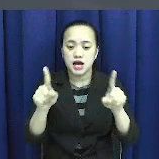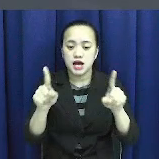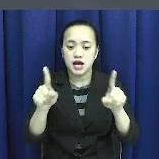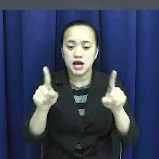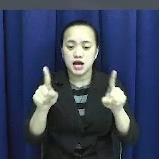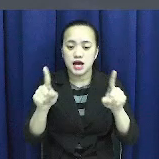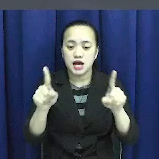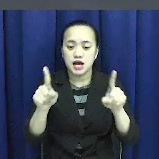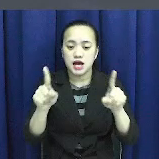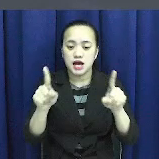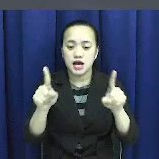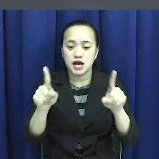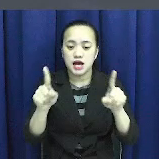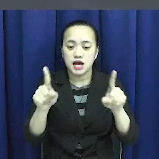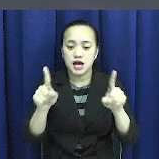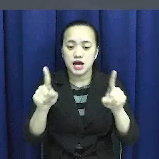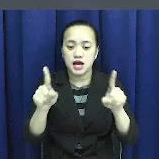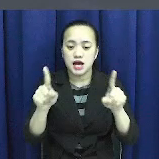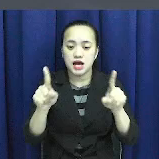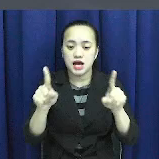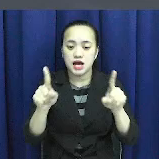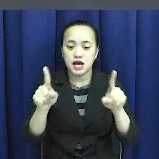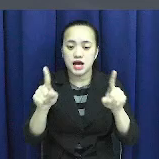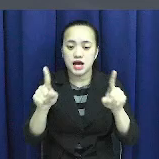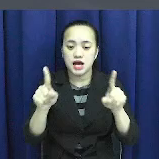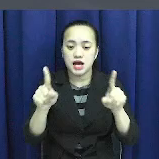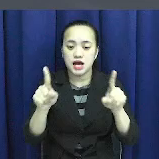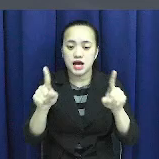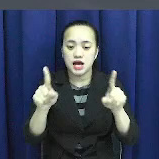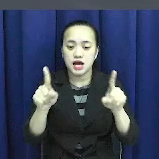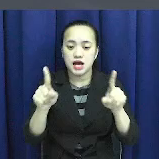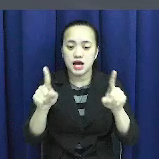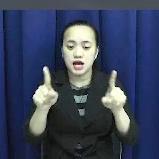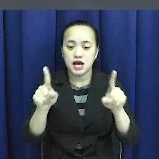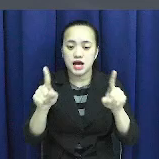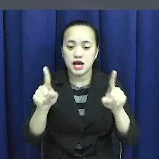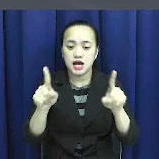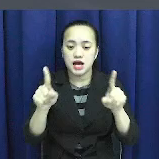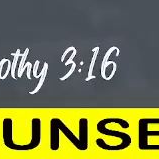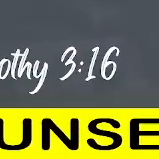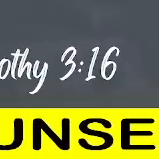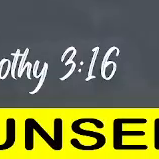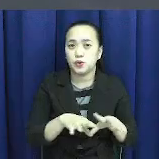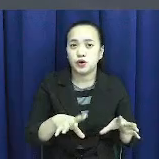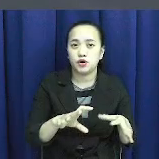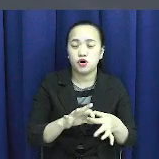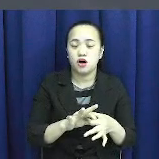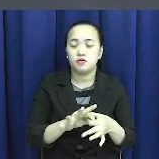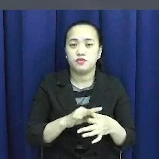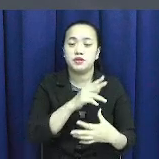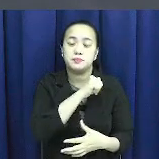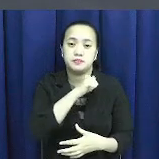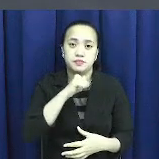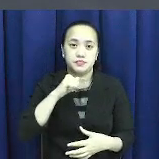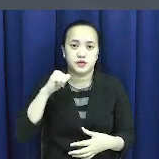kasalanan. Okay, now, ano ba ang trabaho ng mga priest, by the way? What are the